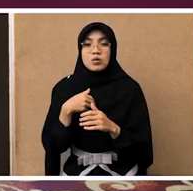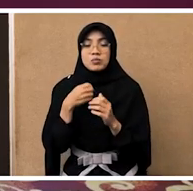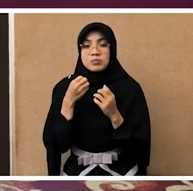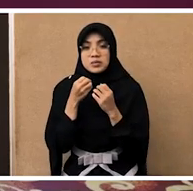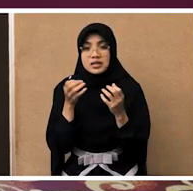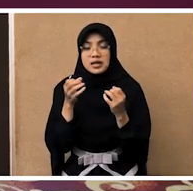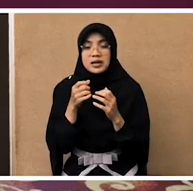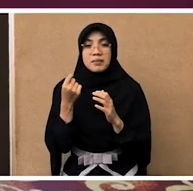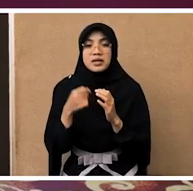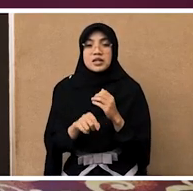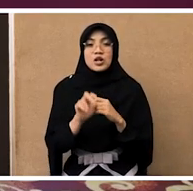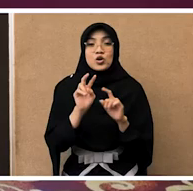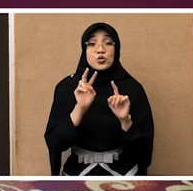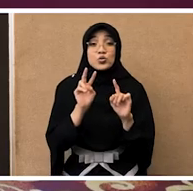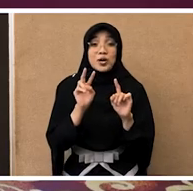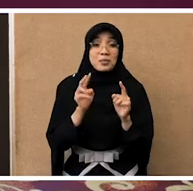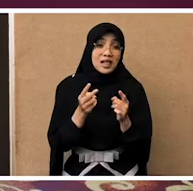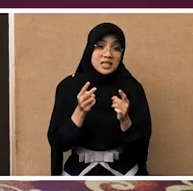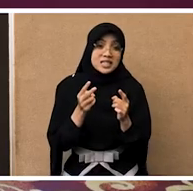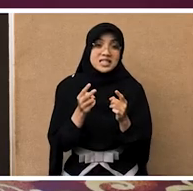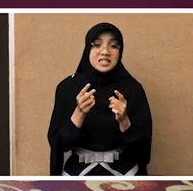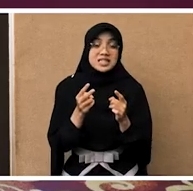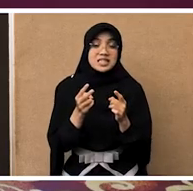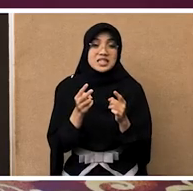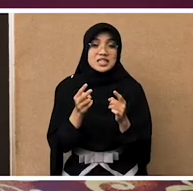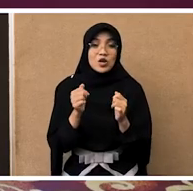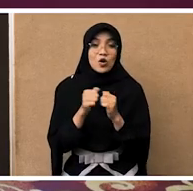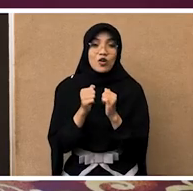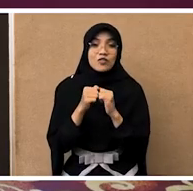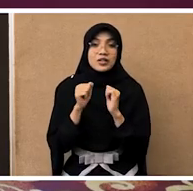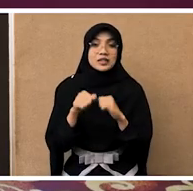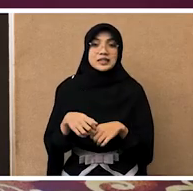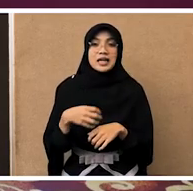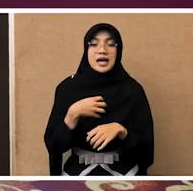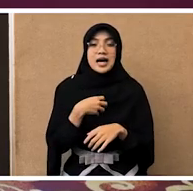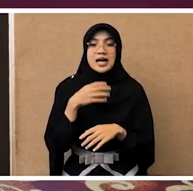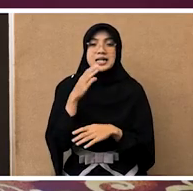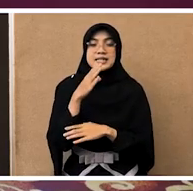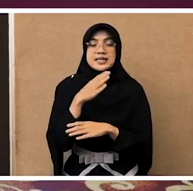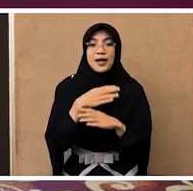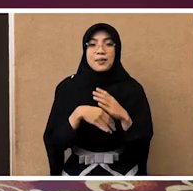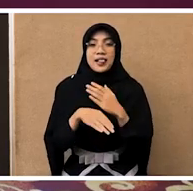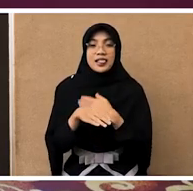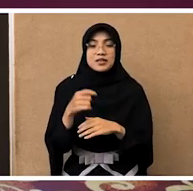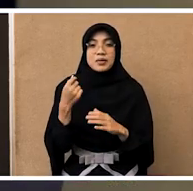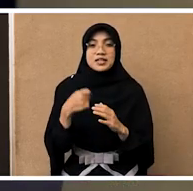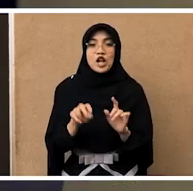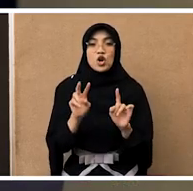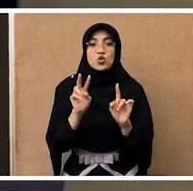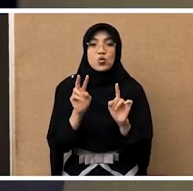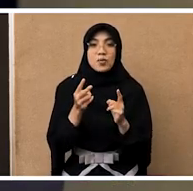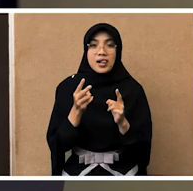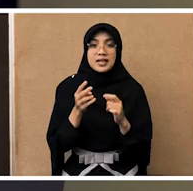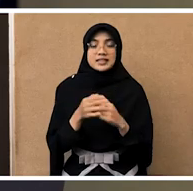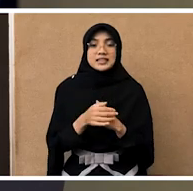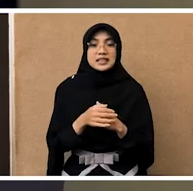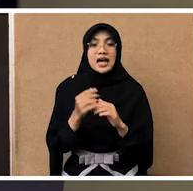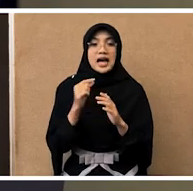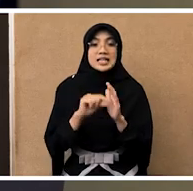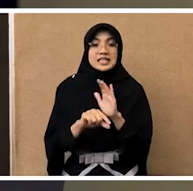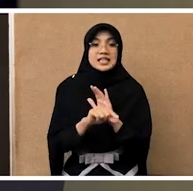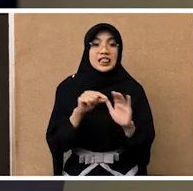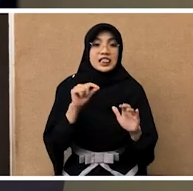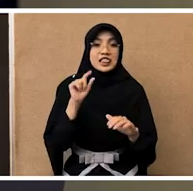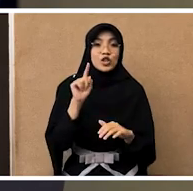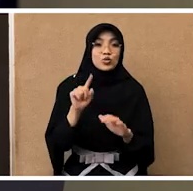membacakan pasal 12 eh Konvensi hak-hak penyandang disabilitas pasal 12 bahwa ayat 1